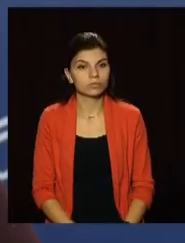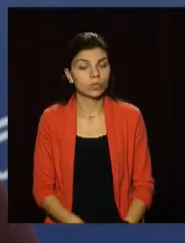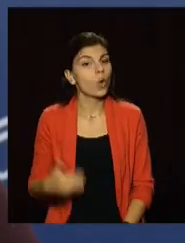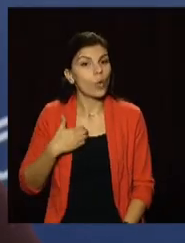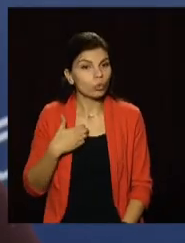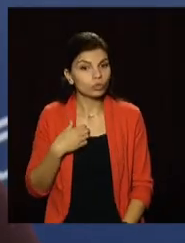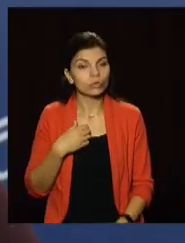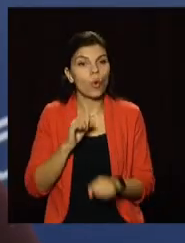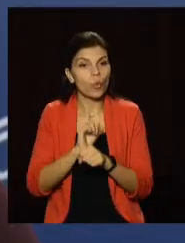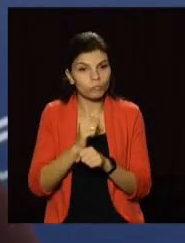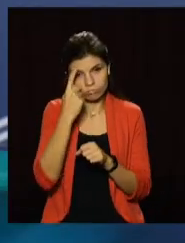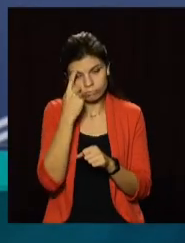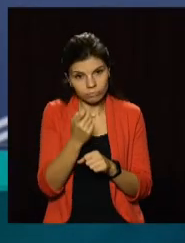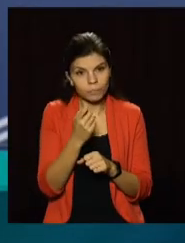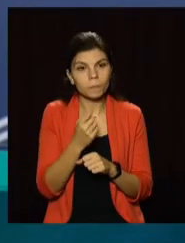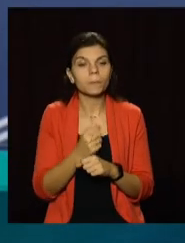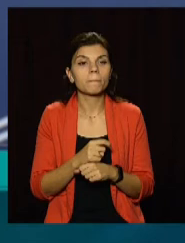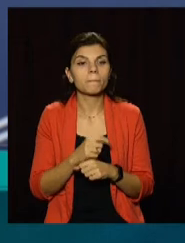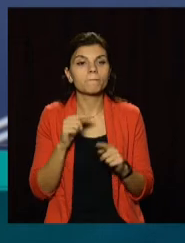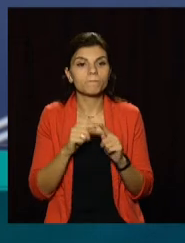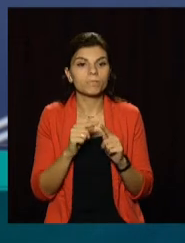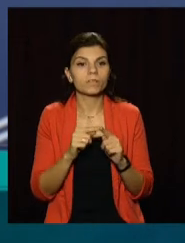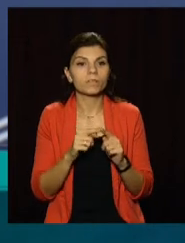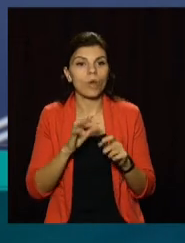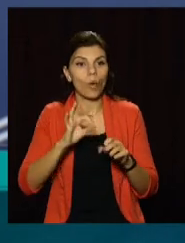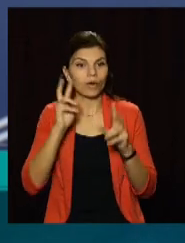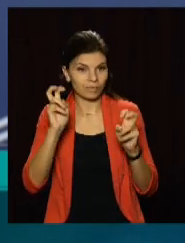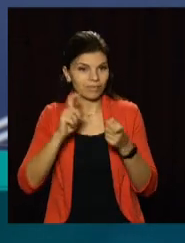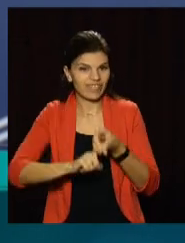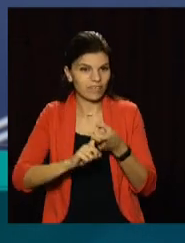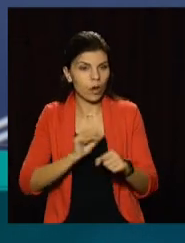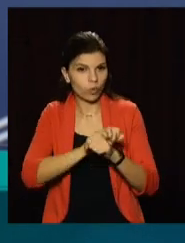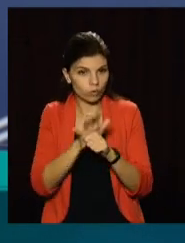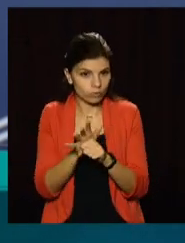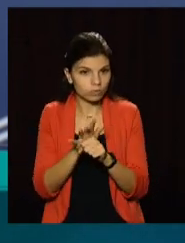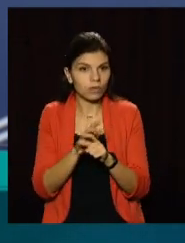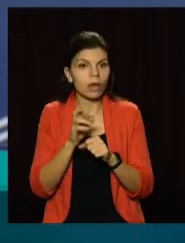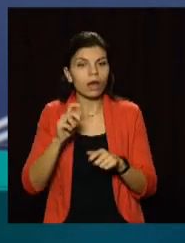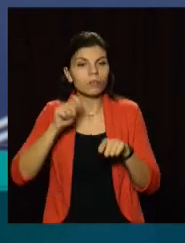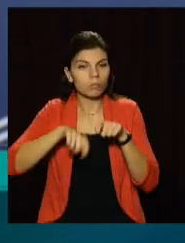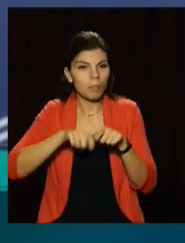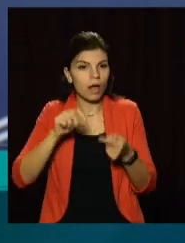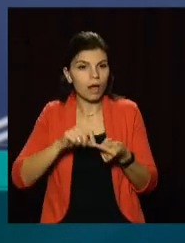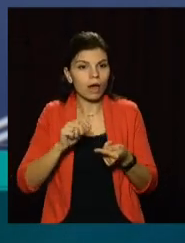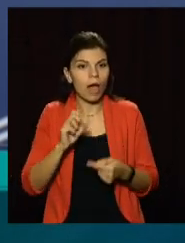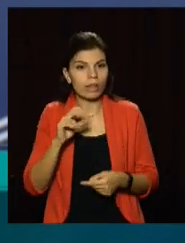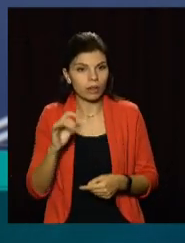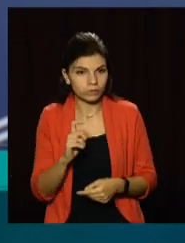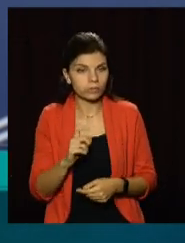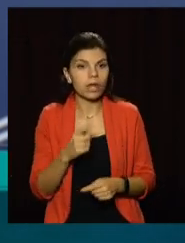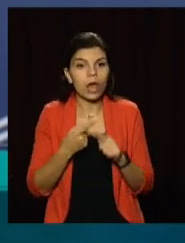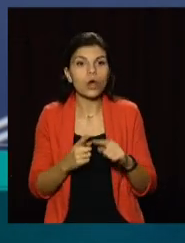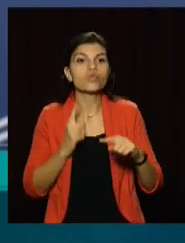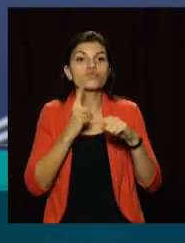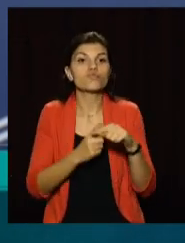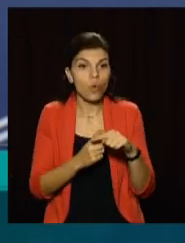Хочу окремо зупинитися на такому методі діагностики коронавірусної інфекції, як імуноферментний аналіз. Хочу зазначити, що це додатковий